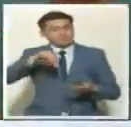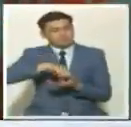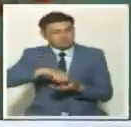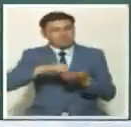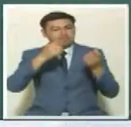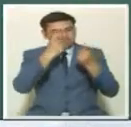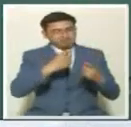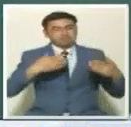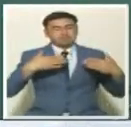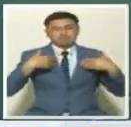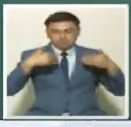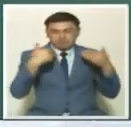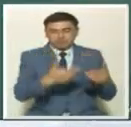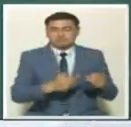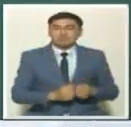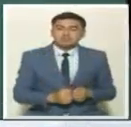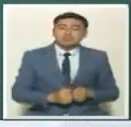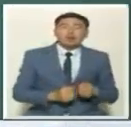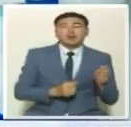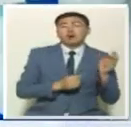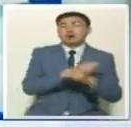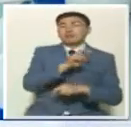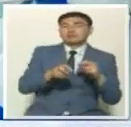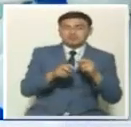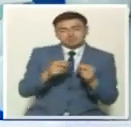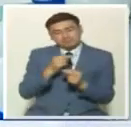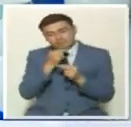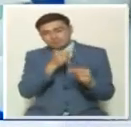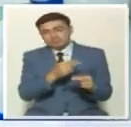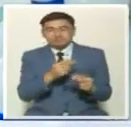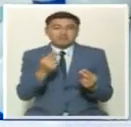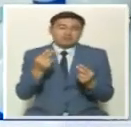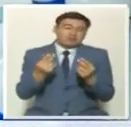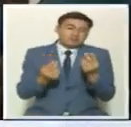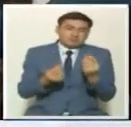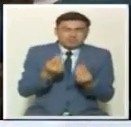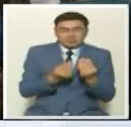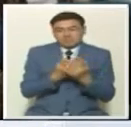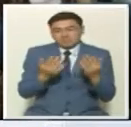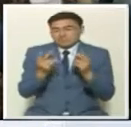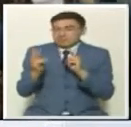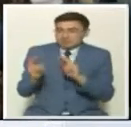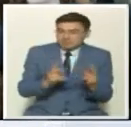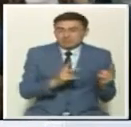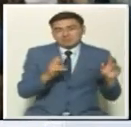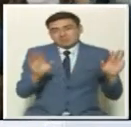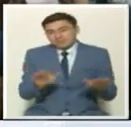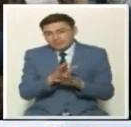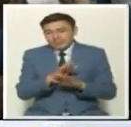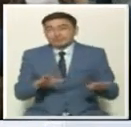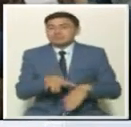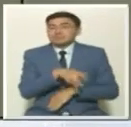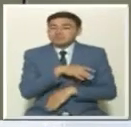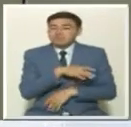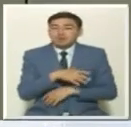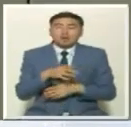лебізін жеткізді. Ал балғындар болса, келген меймандарға құрмет көрсетіп, өнерлерін ортаға салды. Мың бұрала би билеп, әннен шашу шашты. Тақырыпты